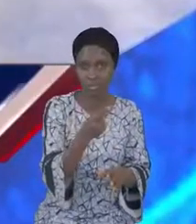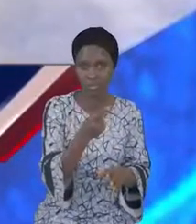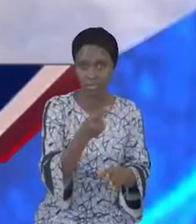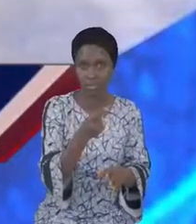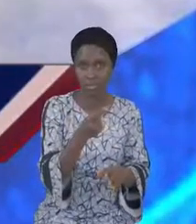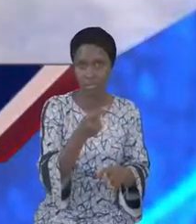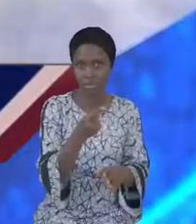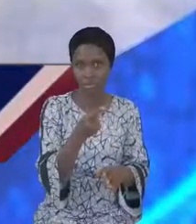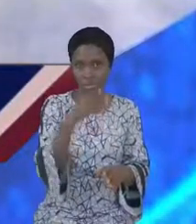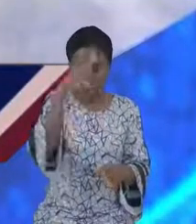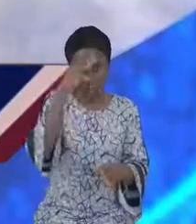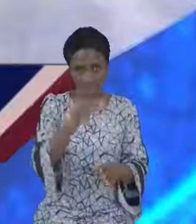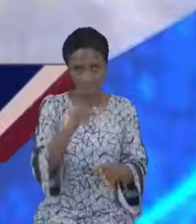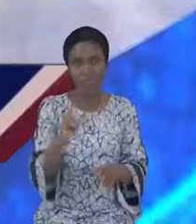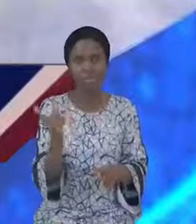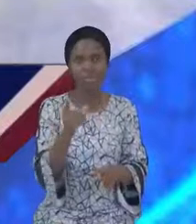où es-tu?